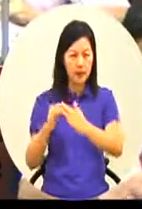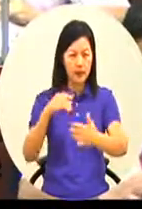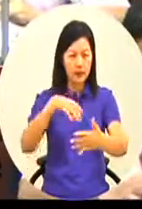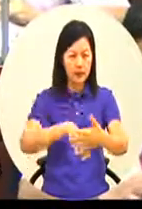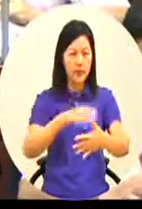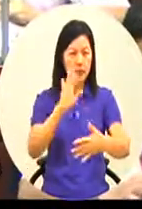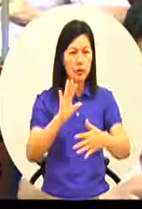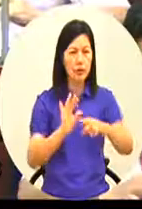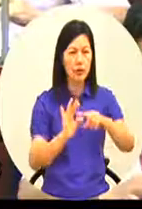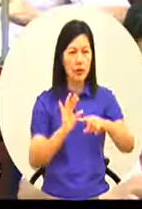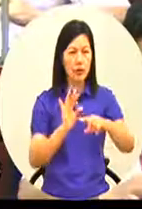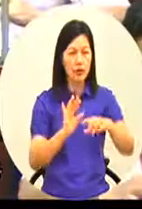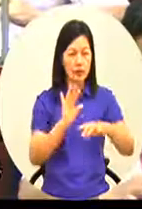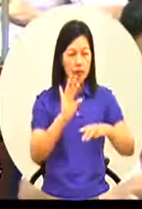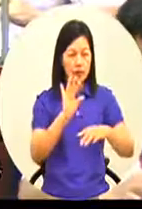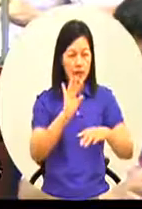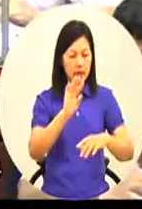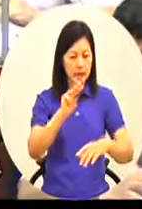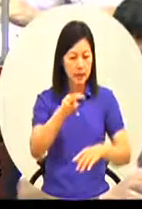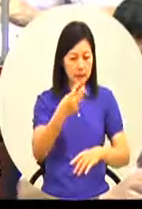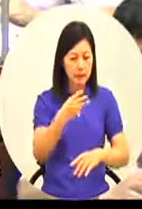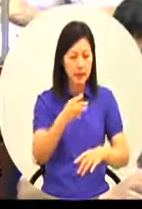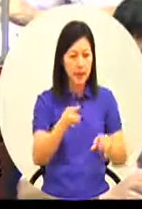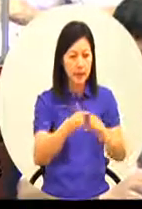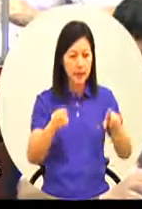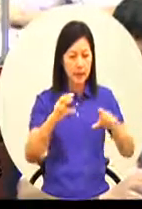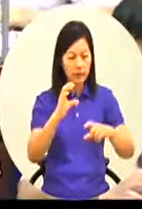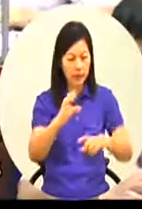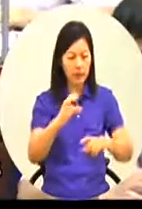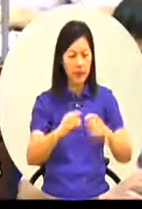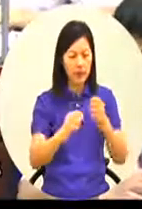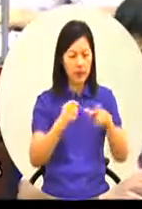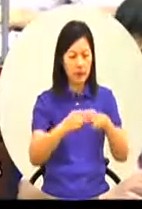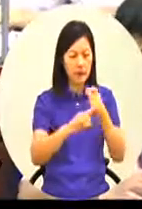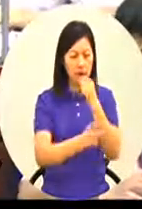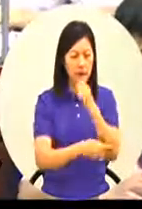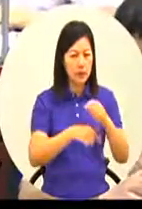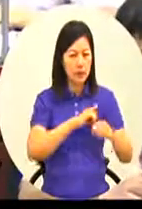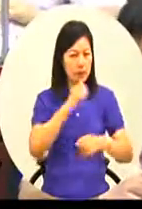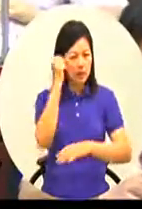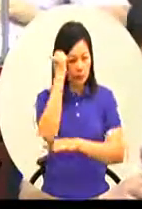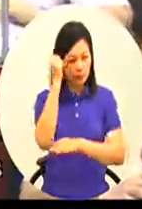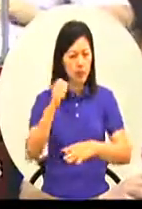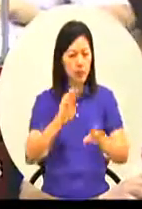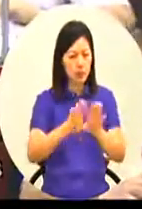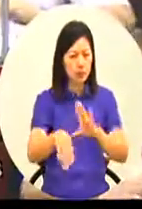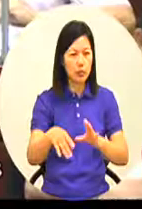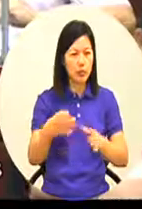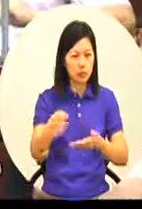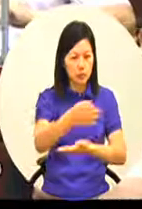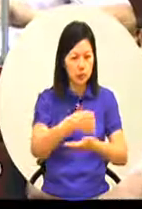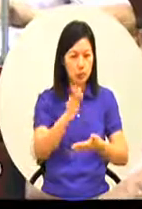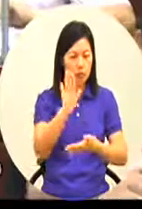有300平方公尺，将近90坪的一个自用住宅的一个税率啊。啊，如果超过